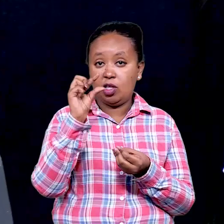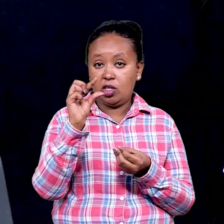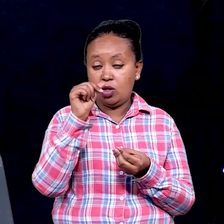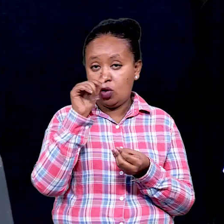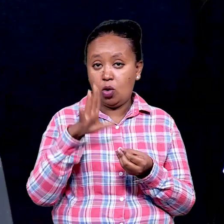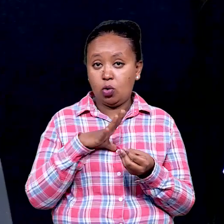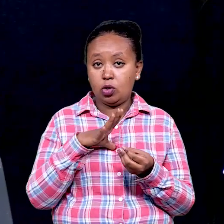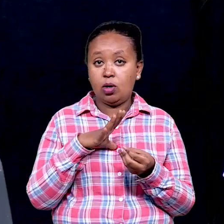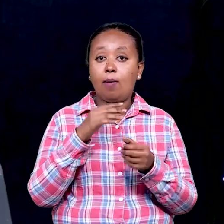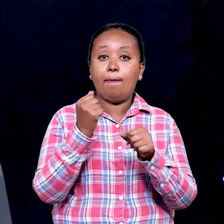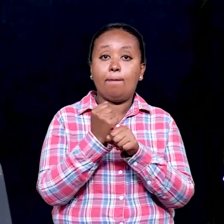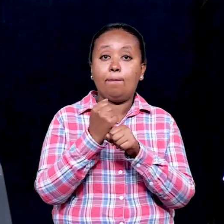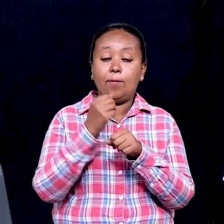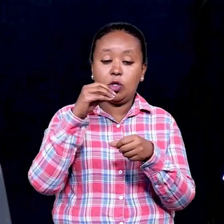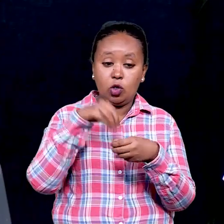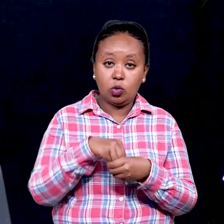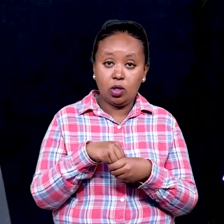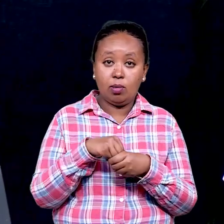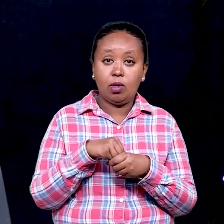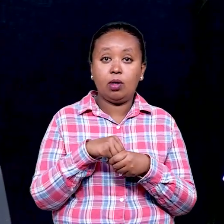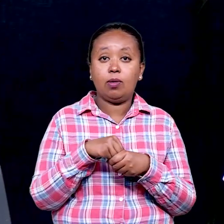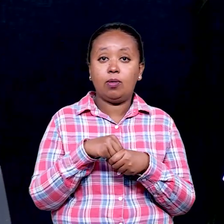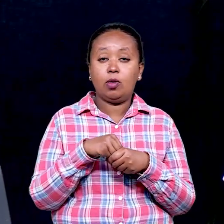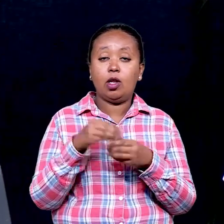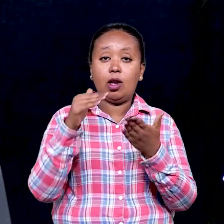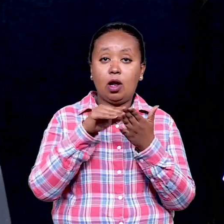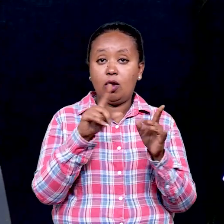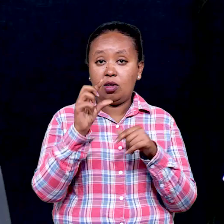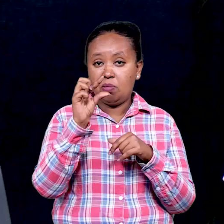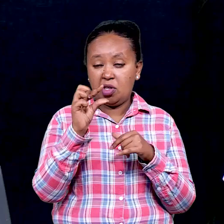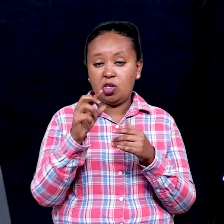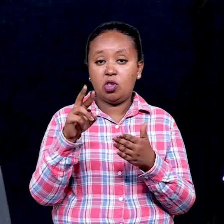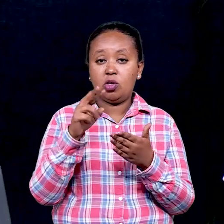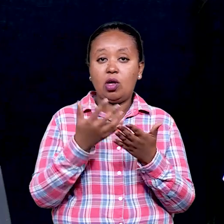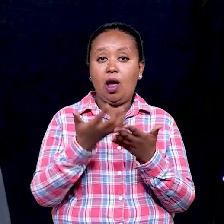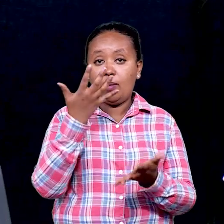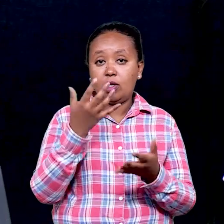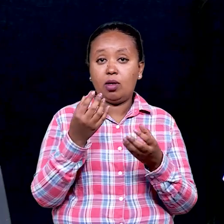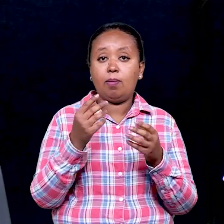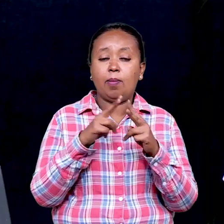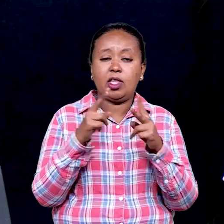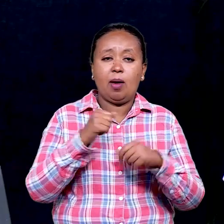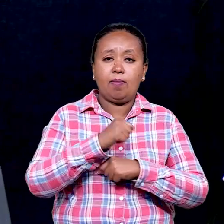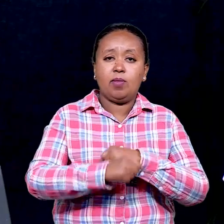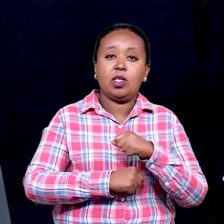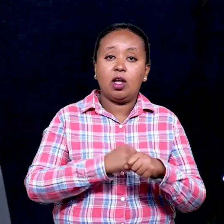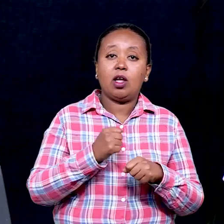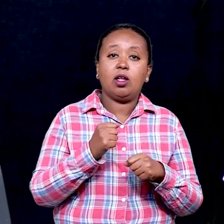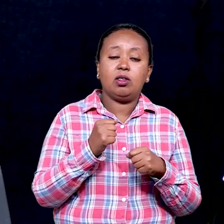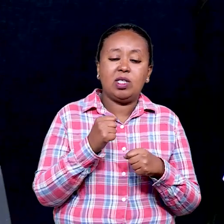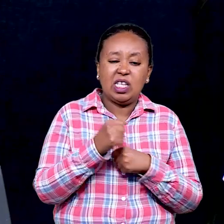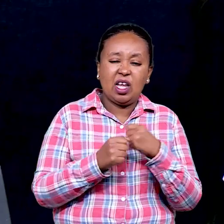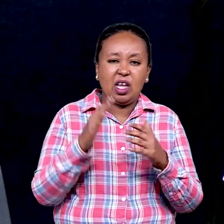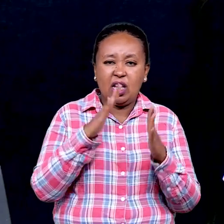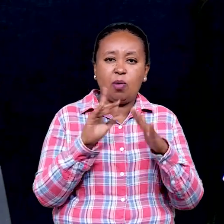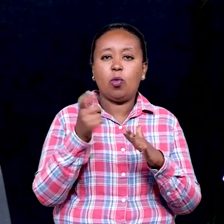በጥቂት ሰዎች መስራት ውስጥ ተገባ እንደገና በጥቂት ሪሶርስ በጣም በሰቀቀን በመላበት